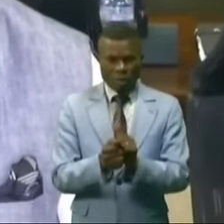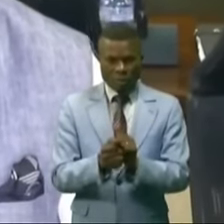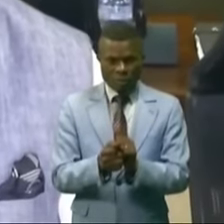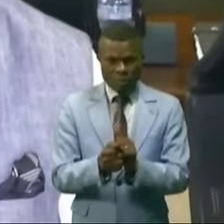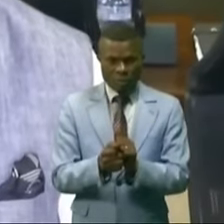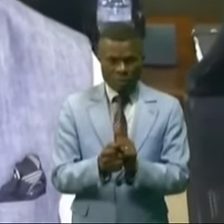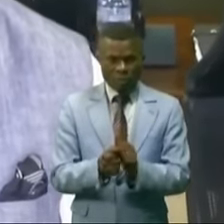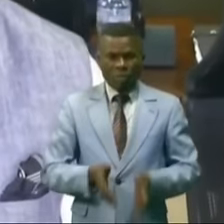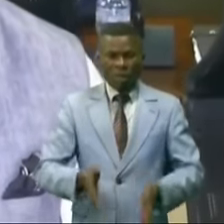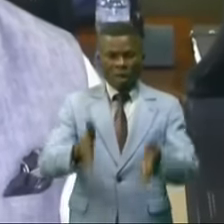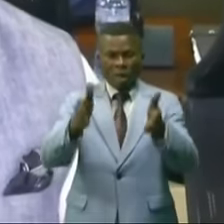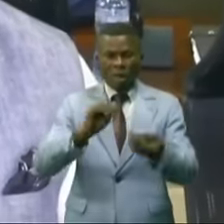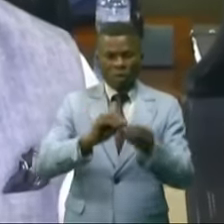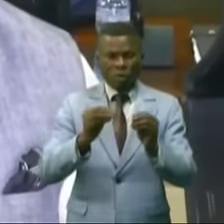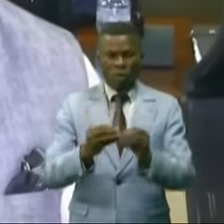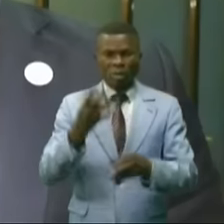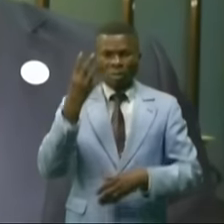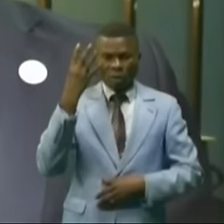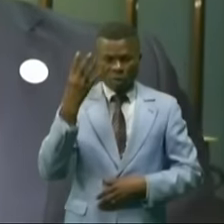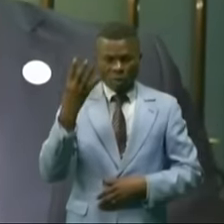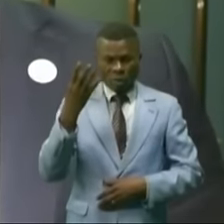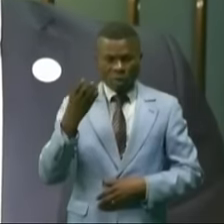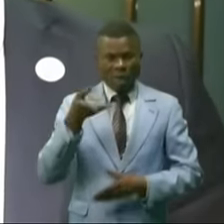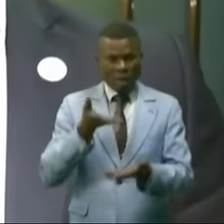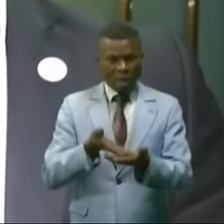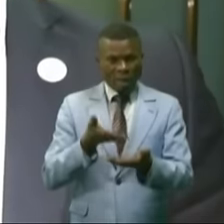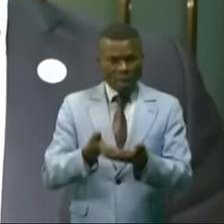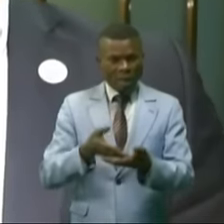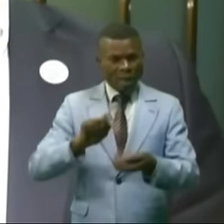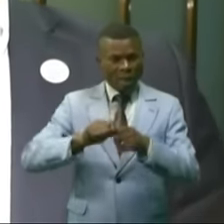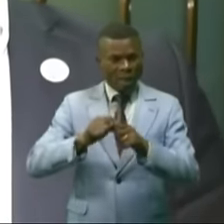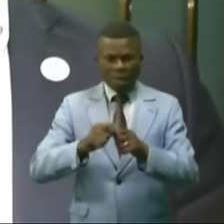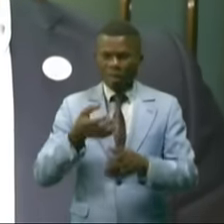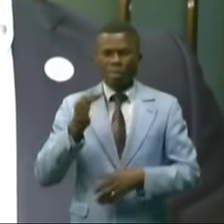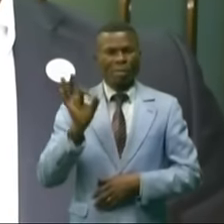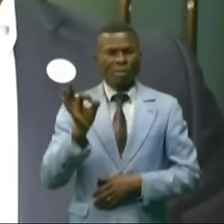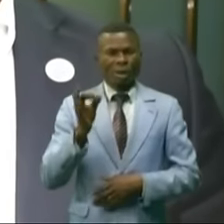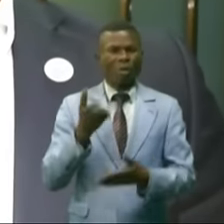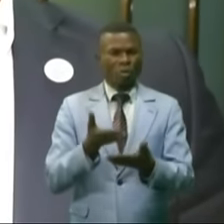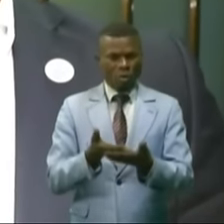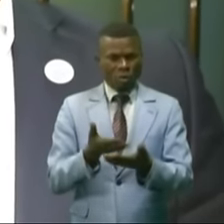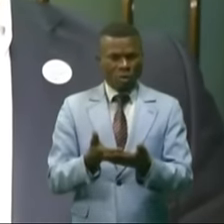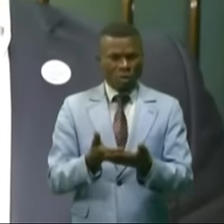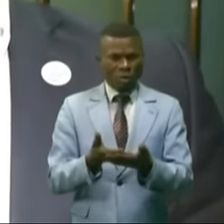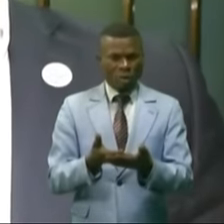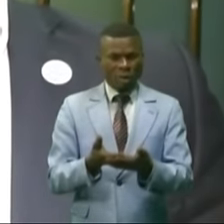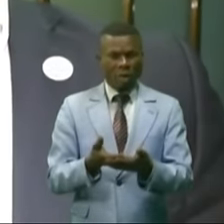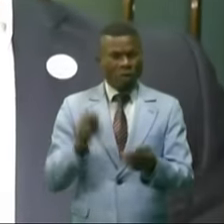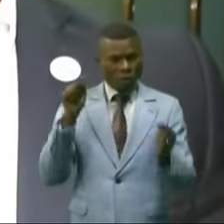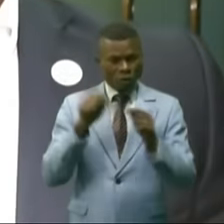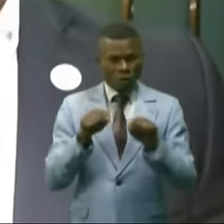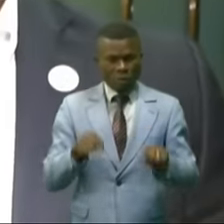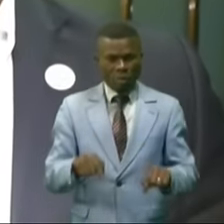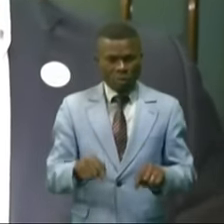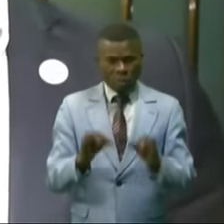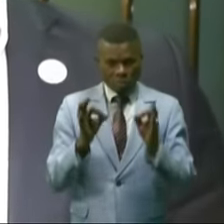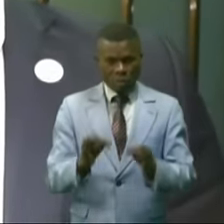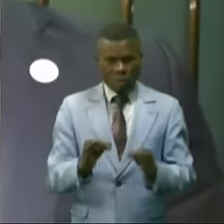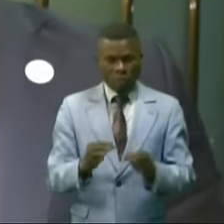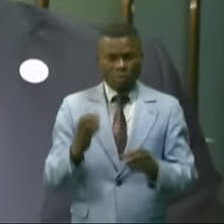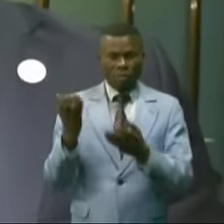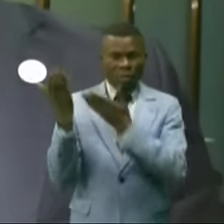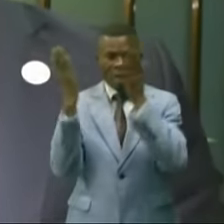route nationale numéro 4, qui, elle, n'a jamais été réhabilitée jusqu'à présent. Et donc, les